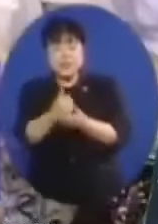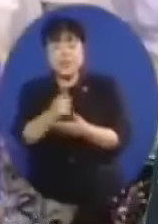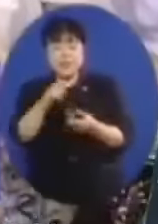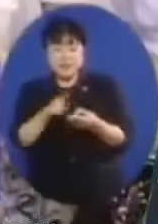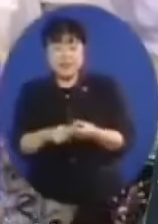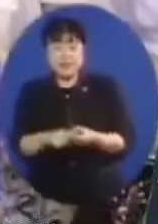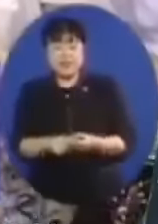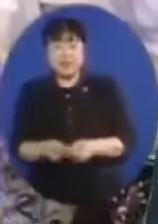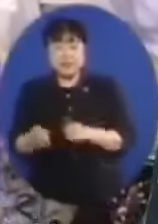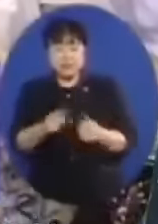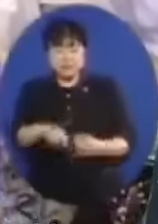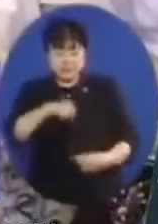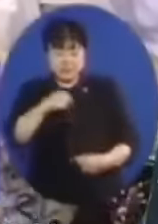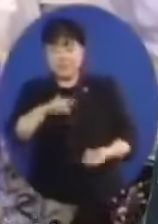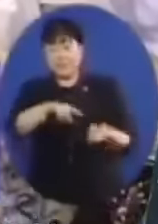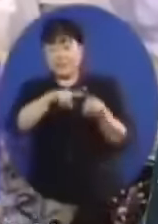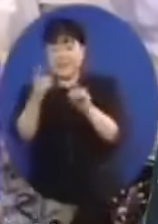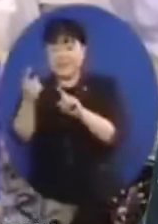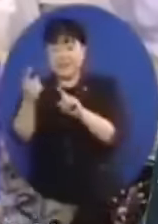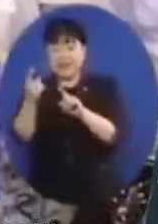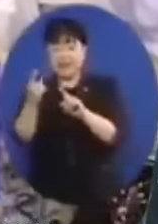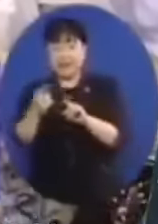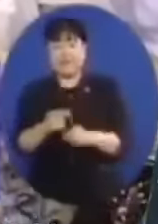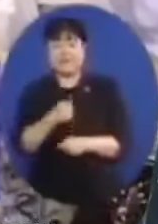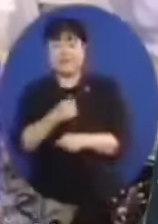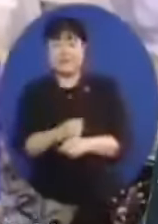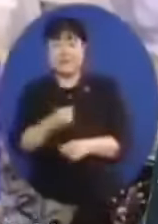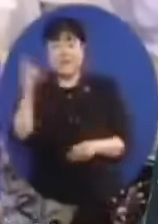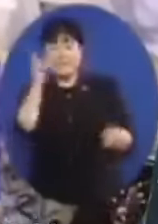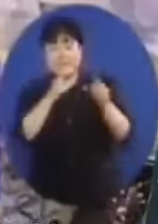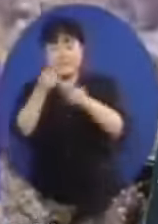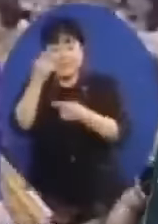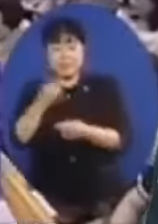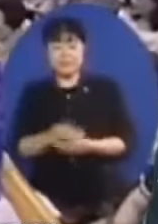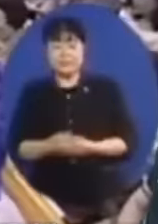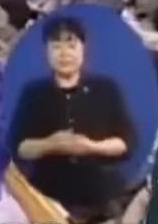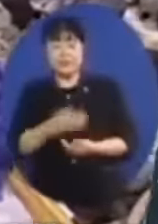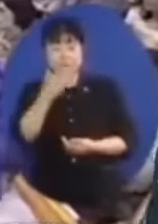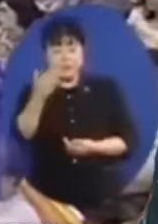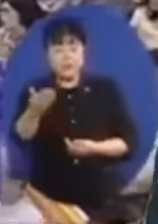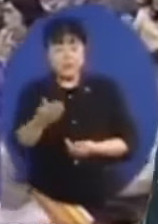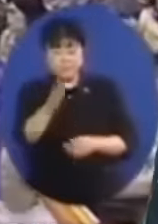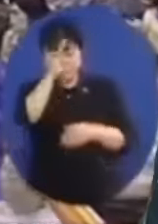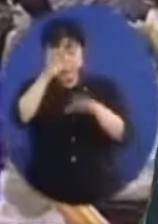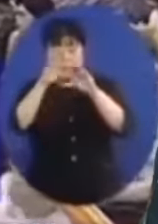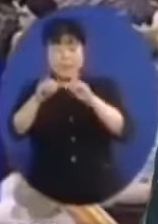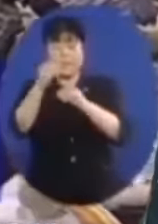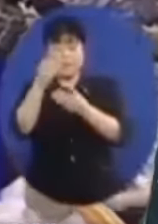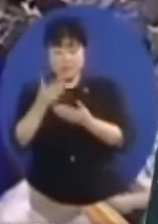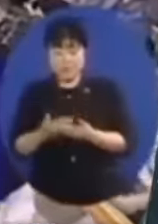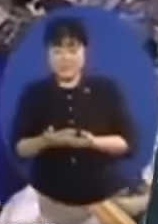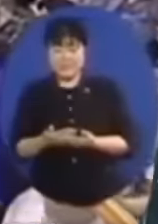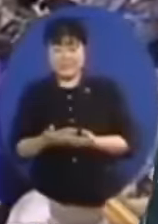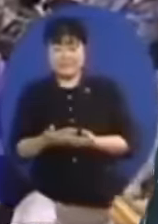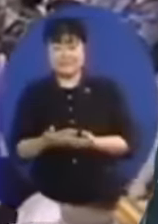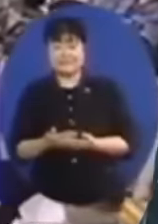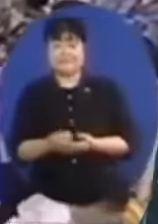죄에 대하여 죽고 의에 대하여 살게 하려 하심이라. 그가 채찍에 맞음으로 너희는 나음을